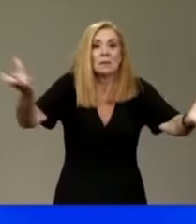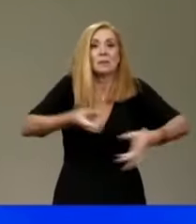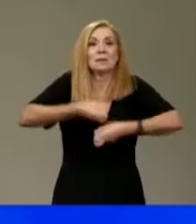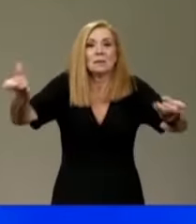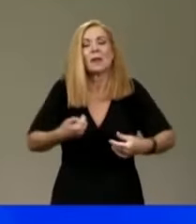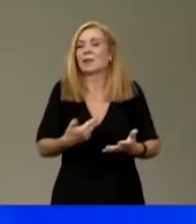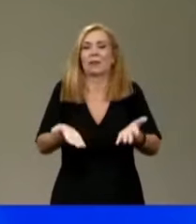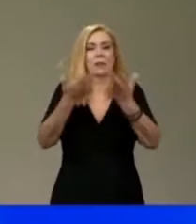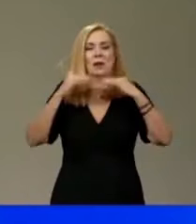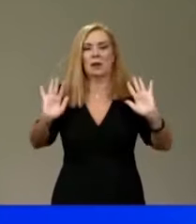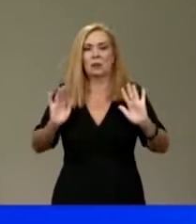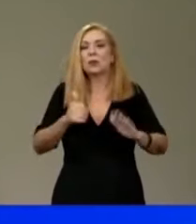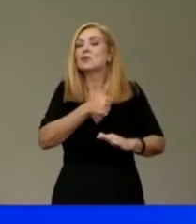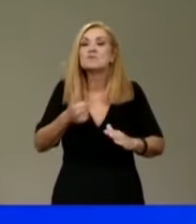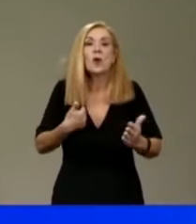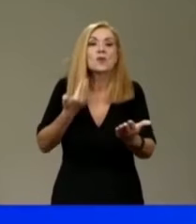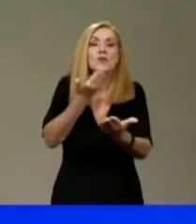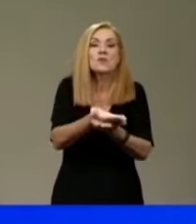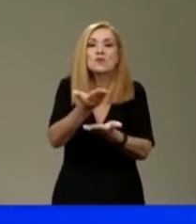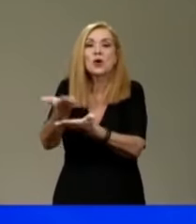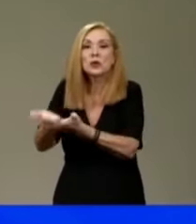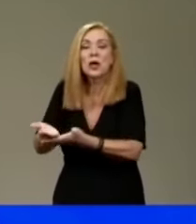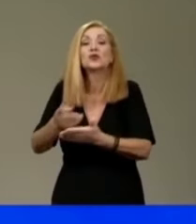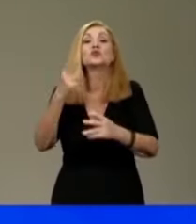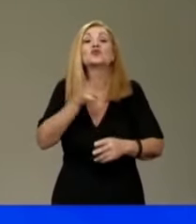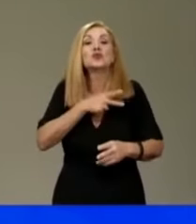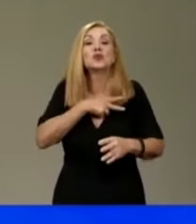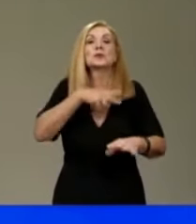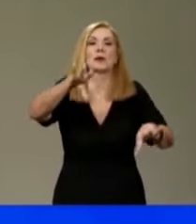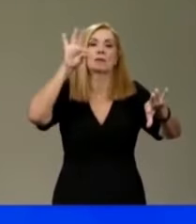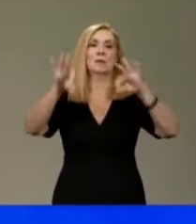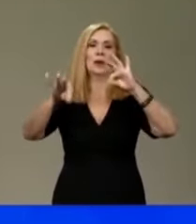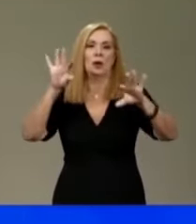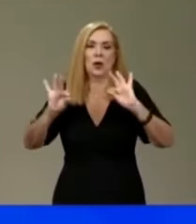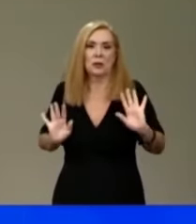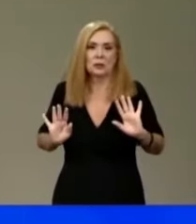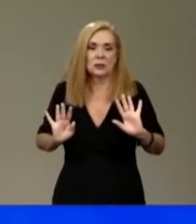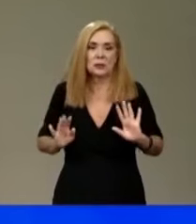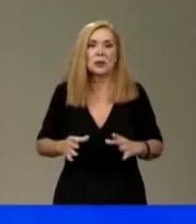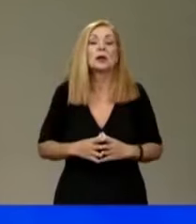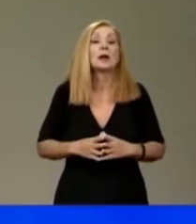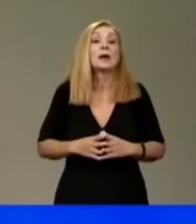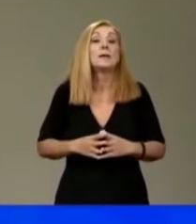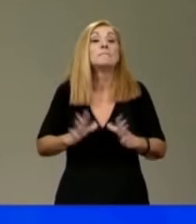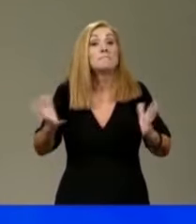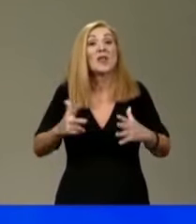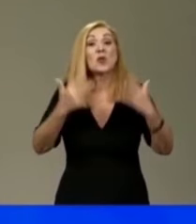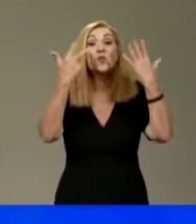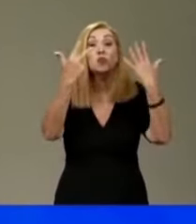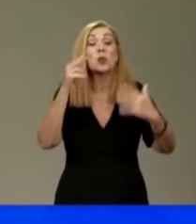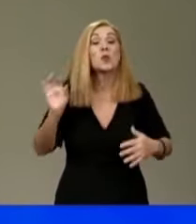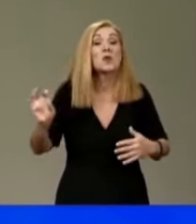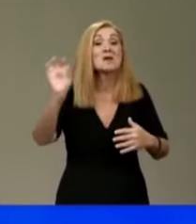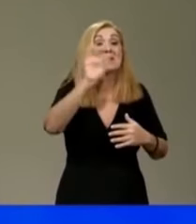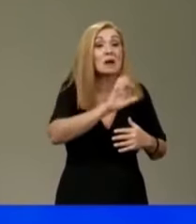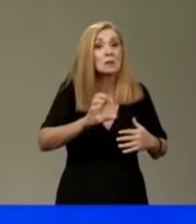Αλλά μόνο προτάσεις για χρήσιμες και αποτελεσματικές επιλογές. Πολύ περισσότερο, όταν ήδη 8 κράτη,